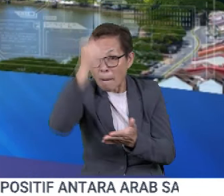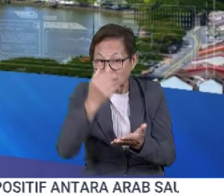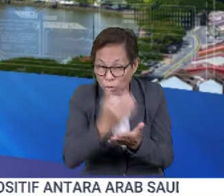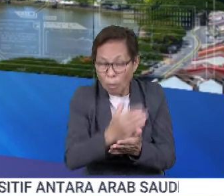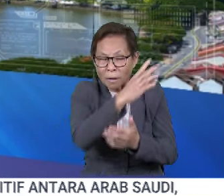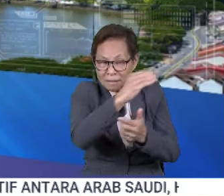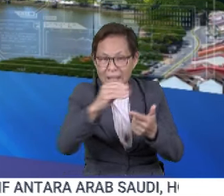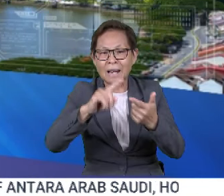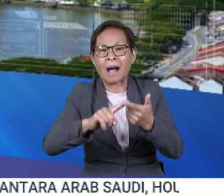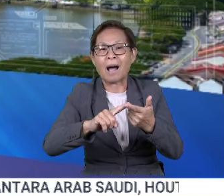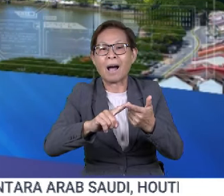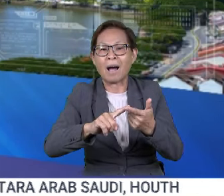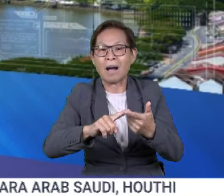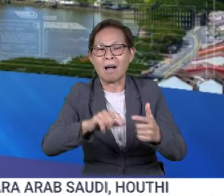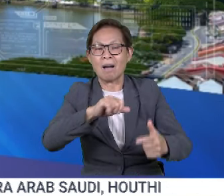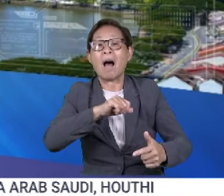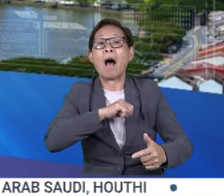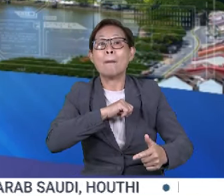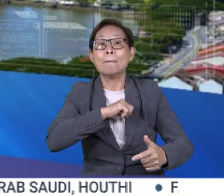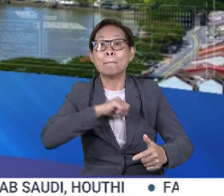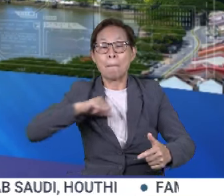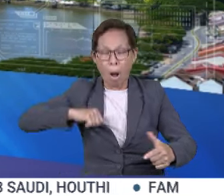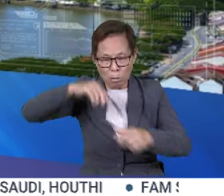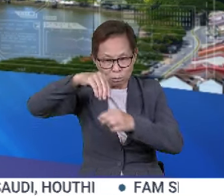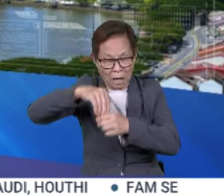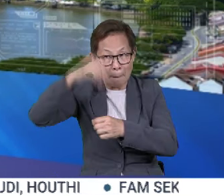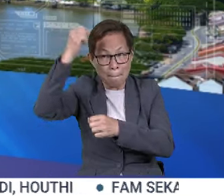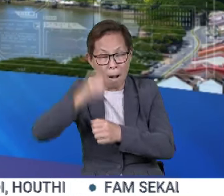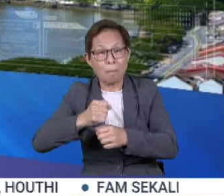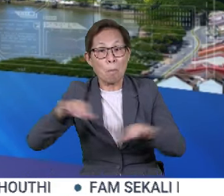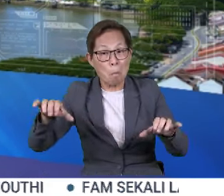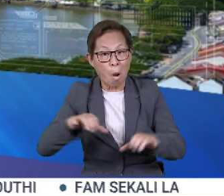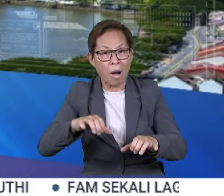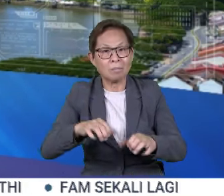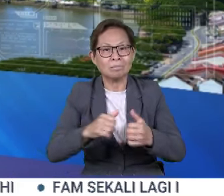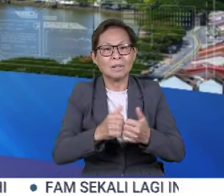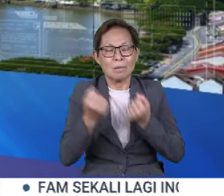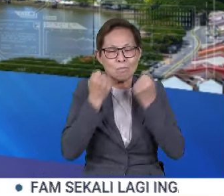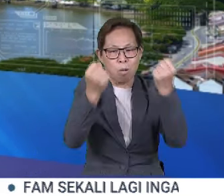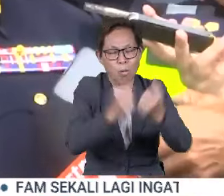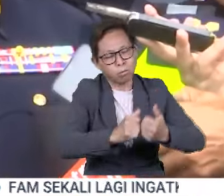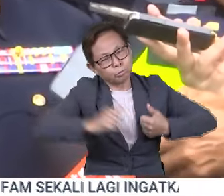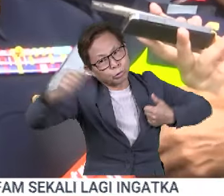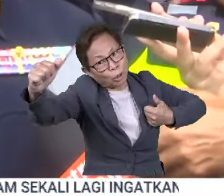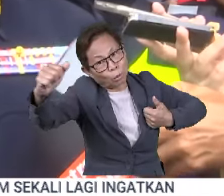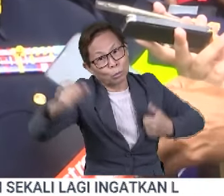bas tetapi juga menempatkan anggotanya dalam bas yang melakukan perjalanan jarak jauh.